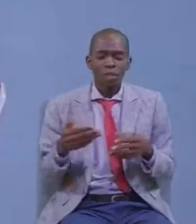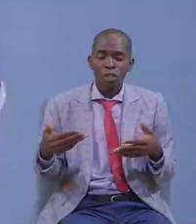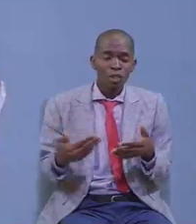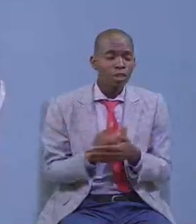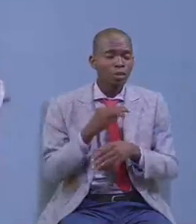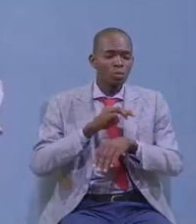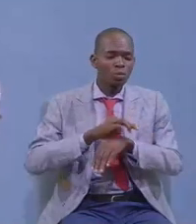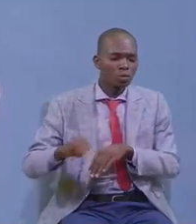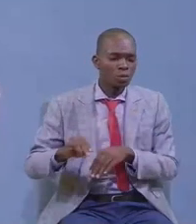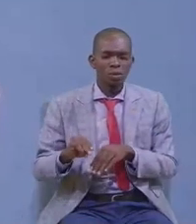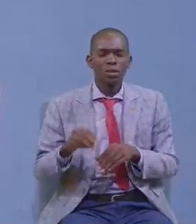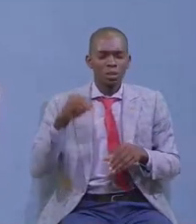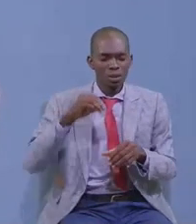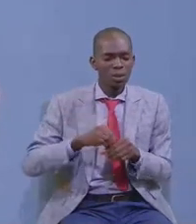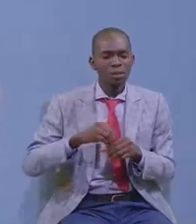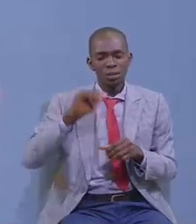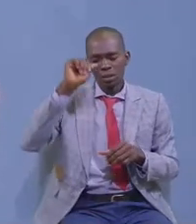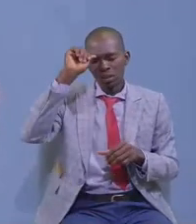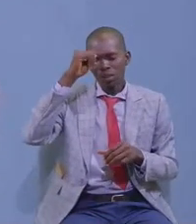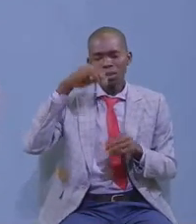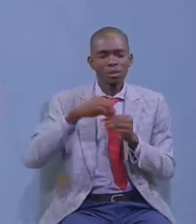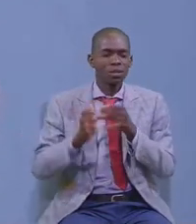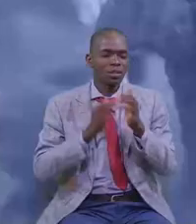Et de nouvelles prédications en Inde.